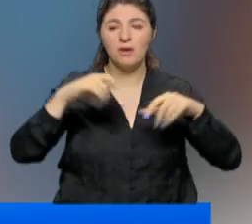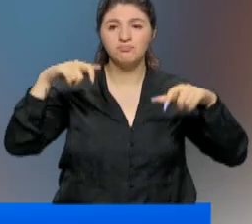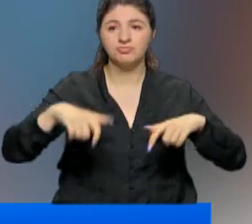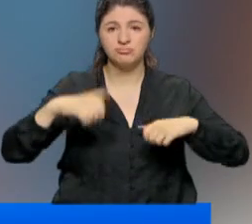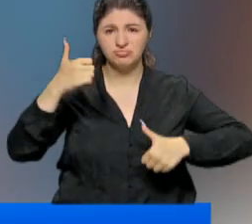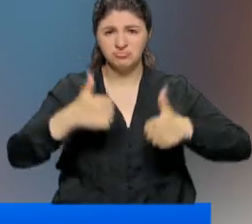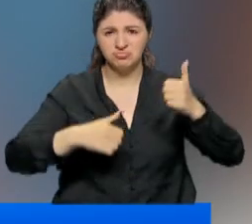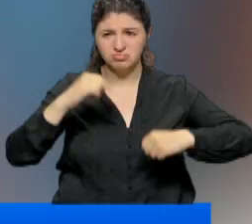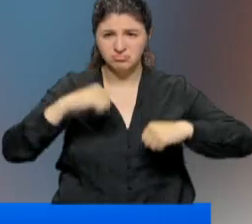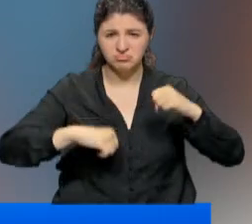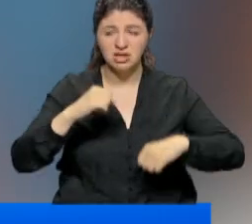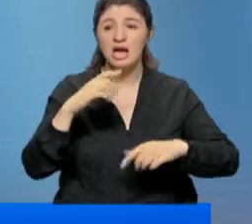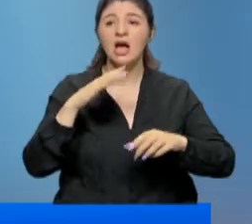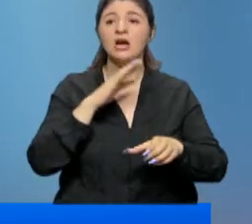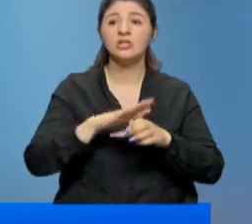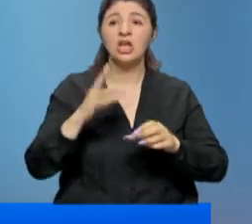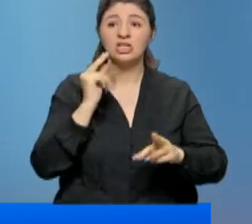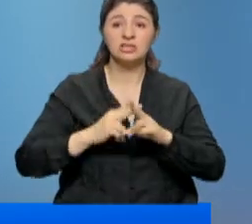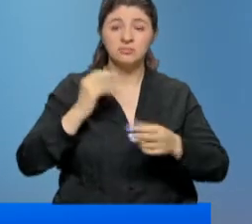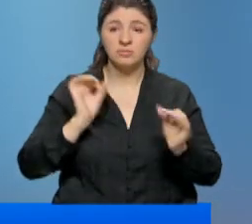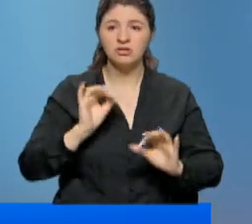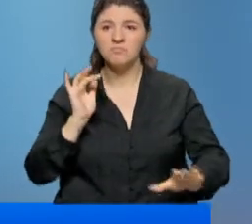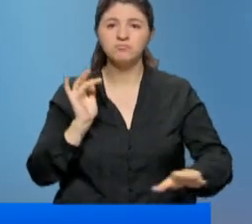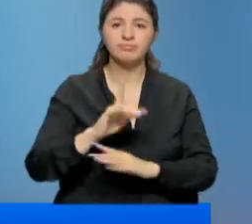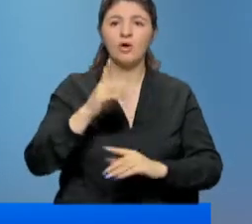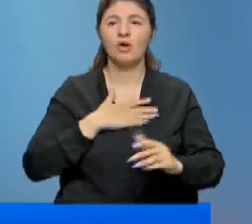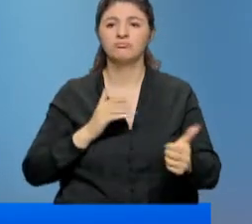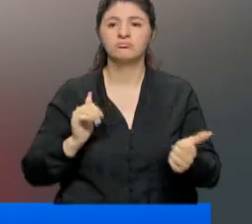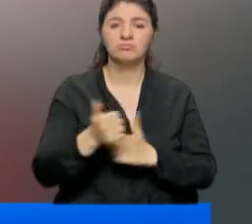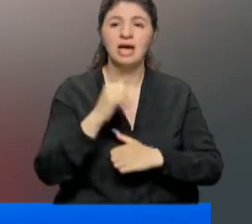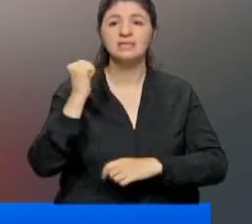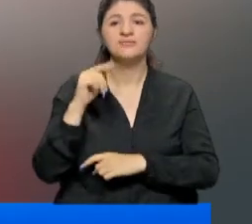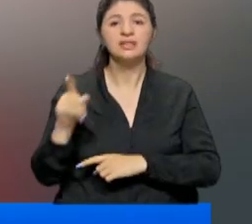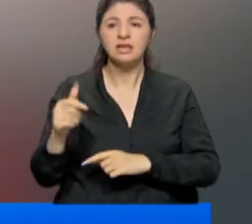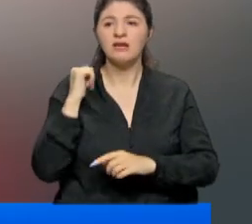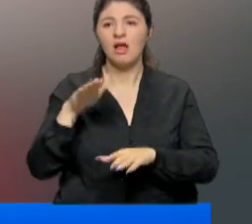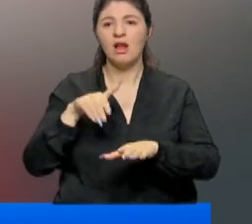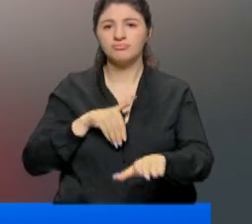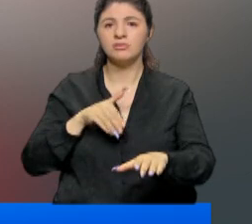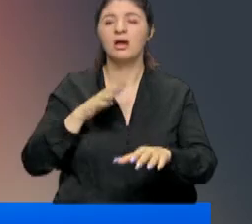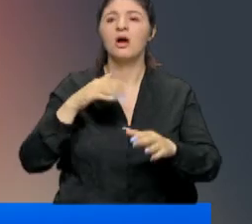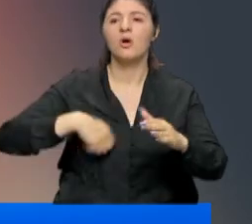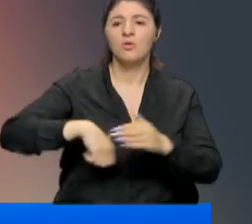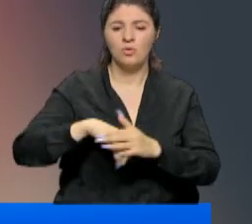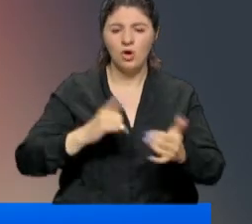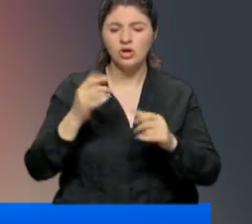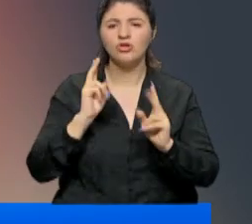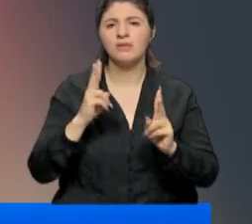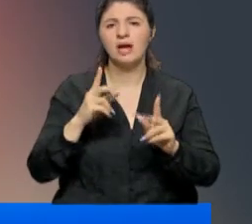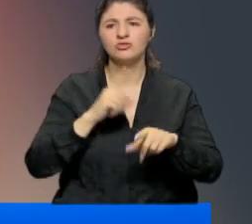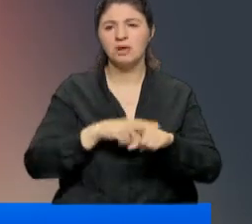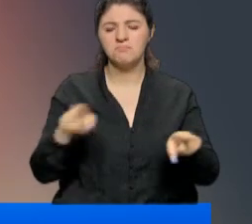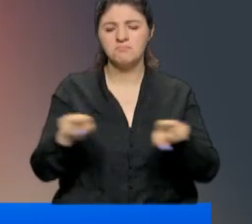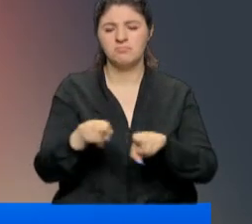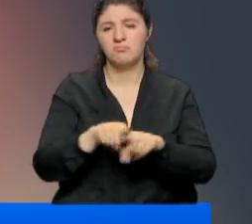Stadı'nda paylaştık maça Kayserispor hızlı başladı attığı golle öne geçti sivasspor'la geride kaldığı maçta normal süresi berabere